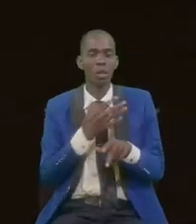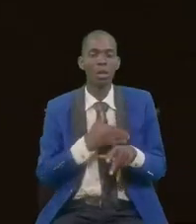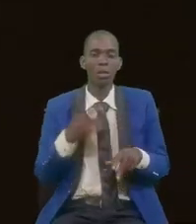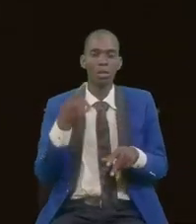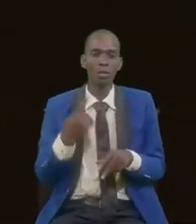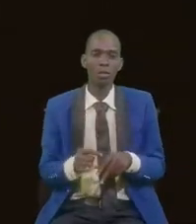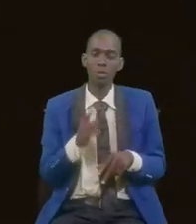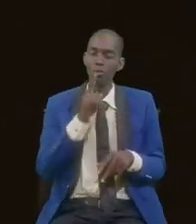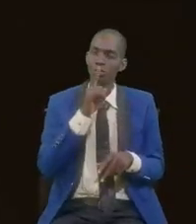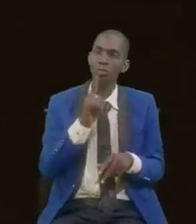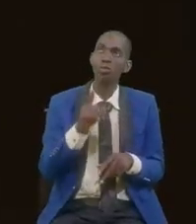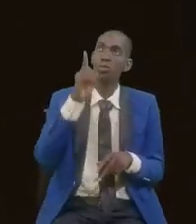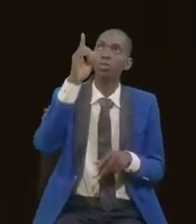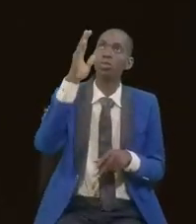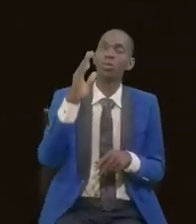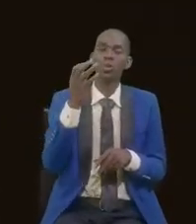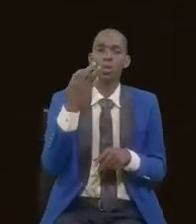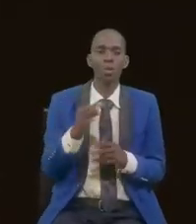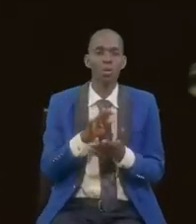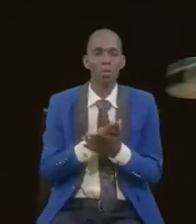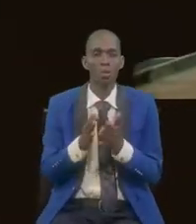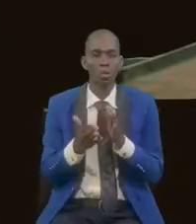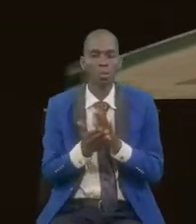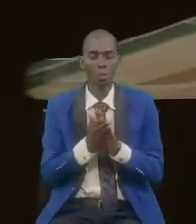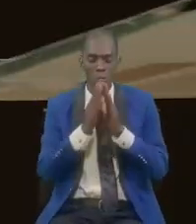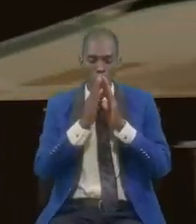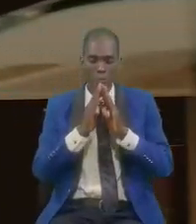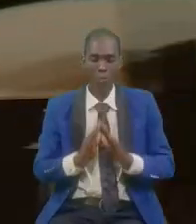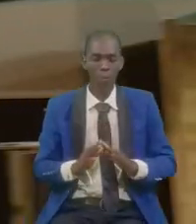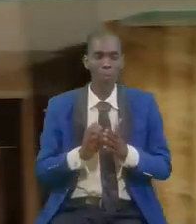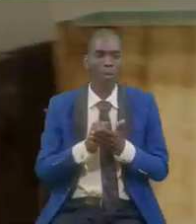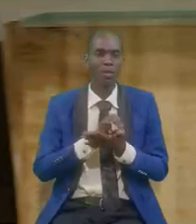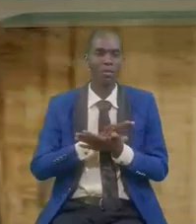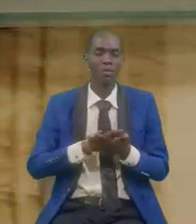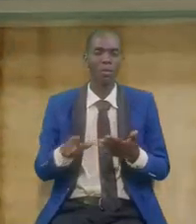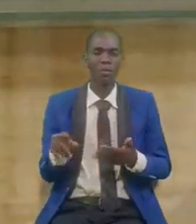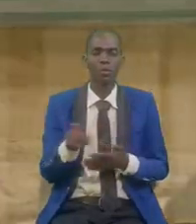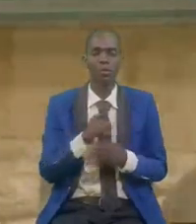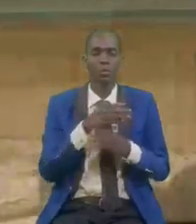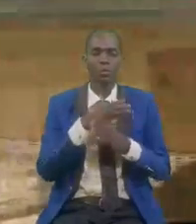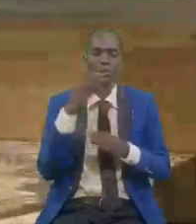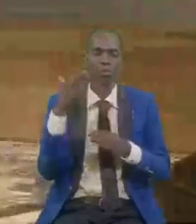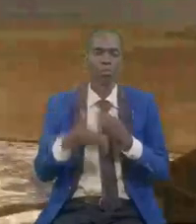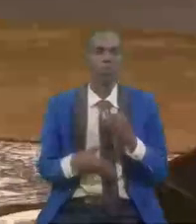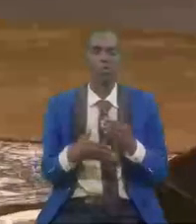Dieu de paix vous sanctifie lui-même tout entier,